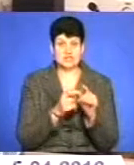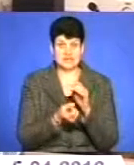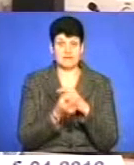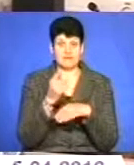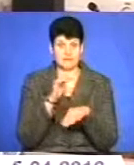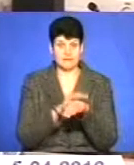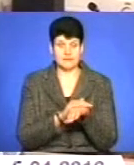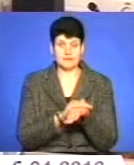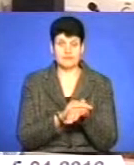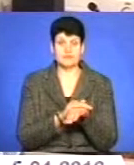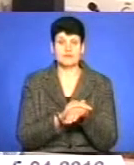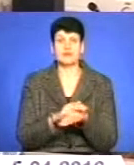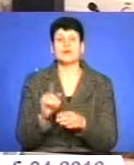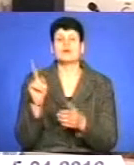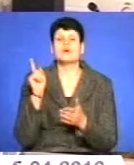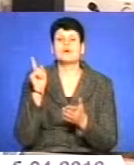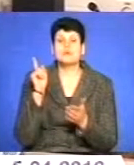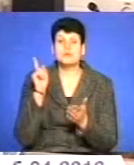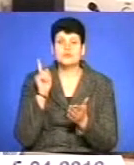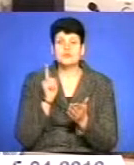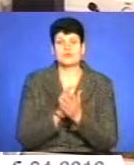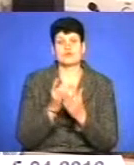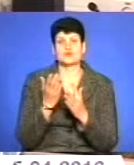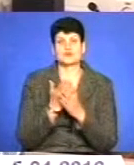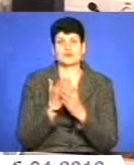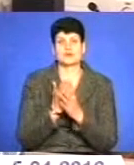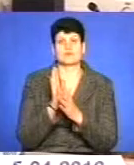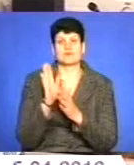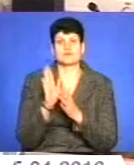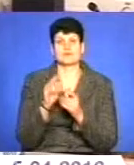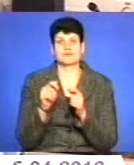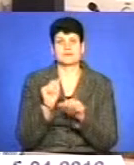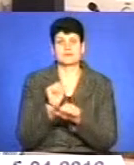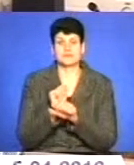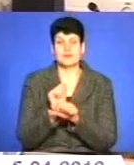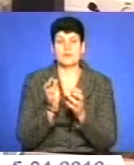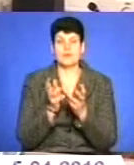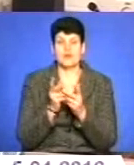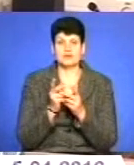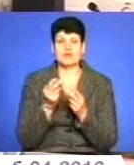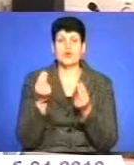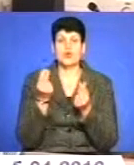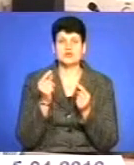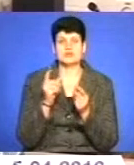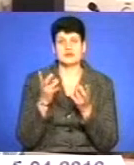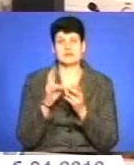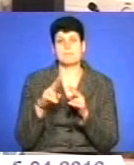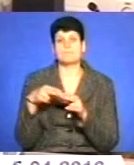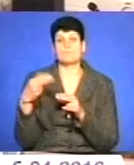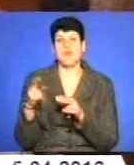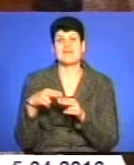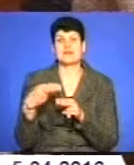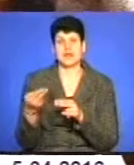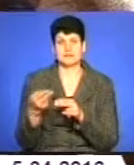то безумовно, що субсидія буде перерахована і зайво нараховані кошти необхідно буде